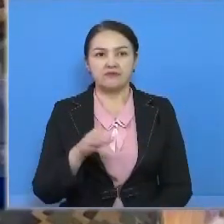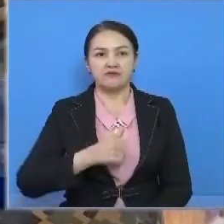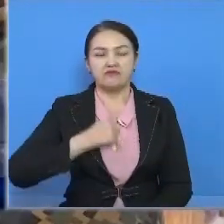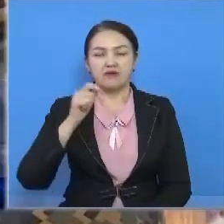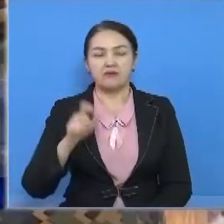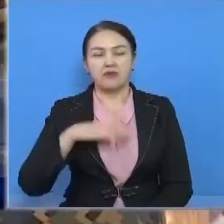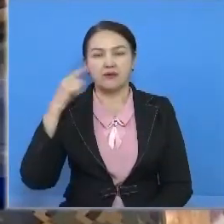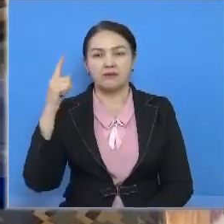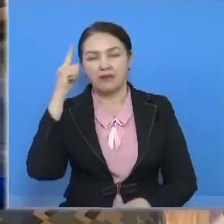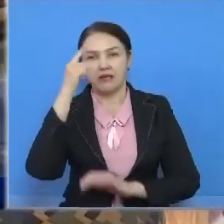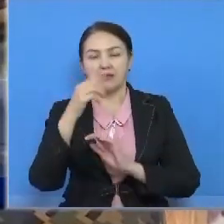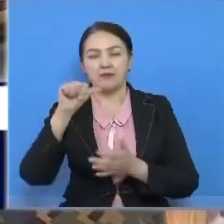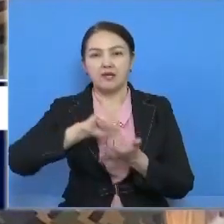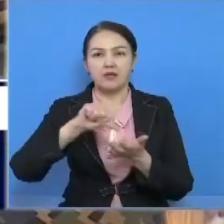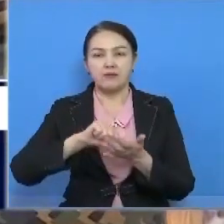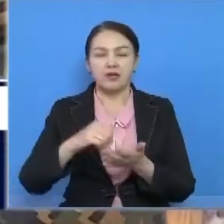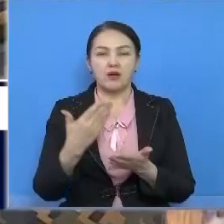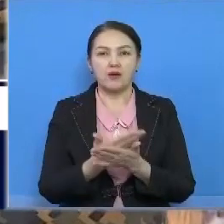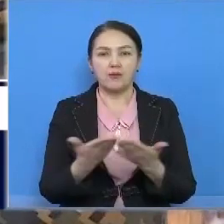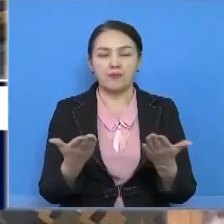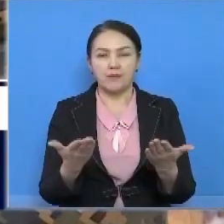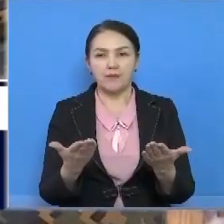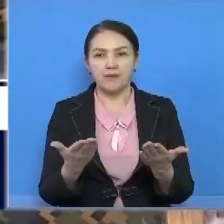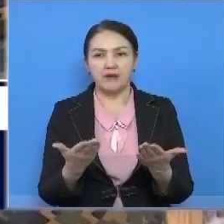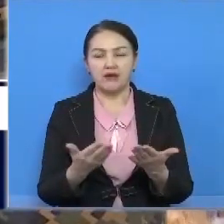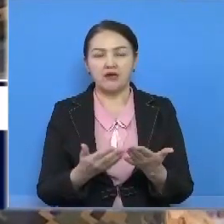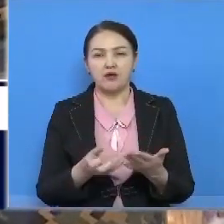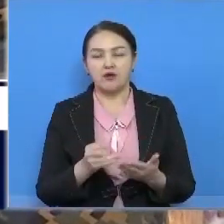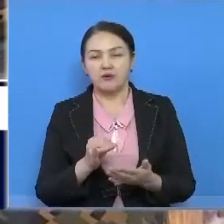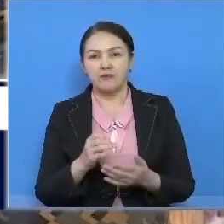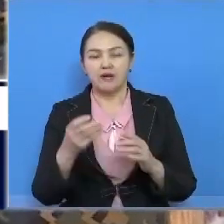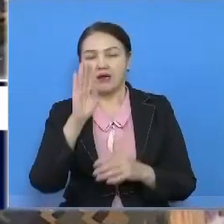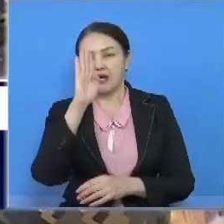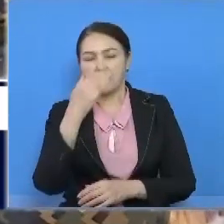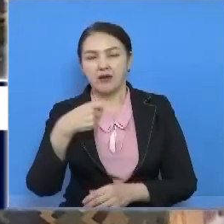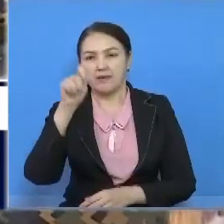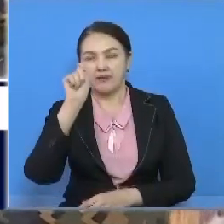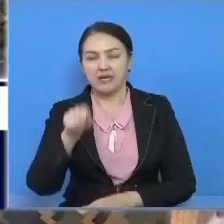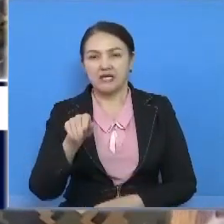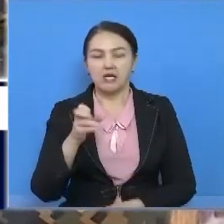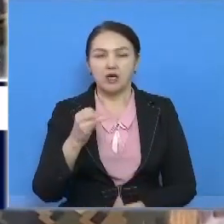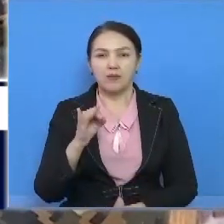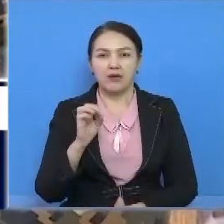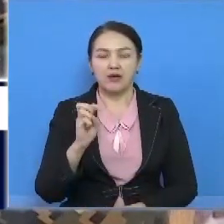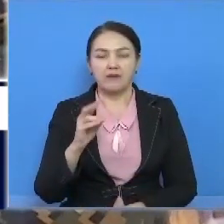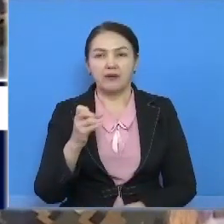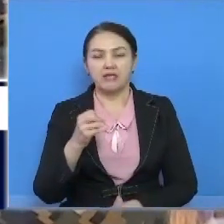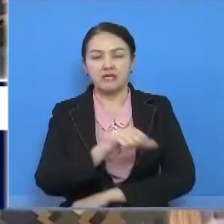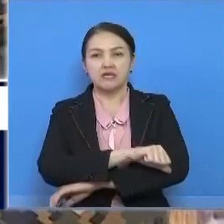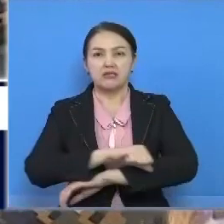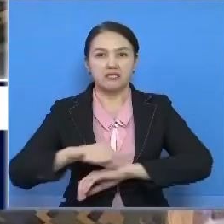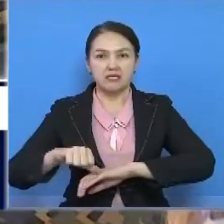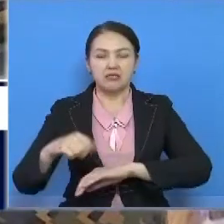которые принимали участие на в вооруженном конфликте на таджикско-афганской